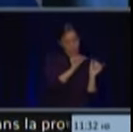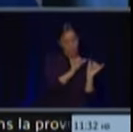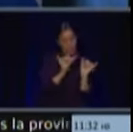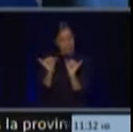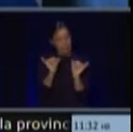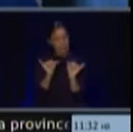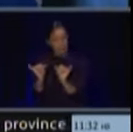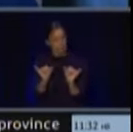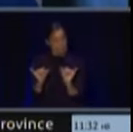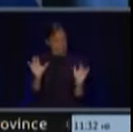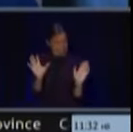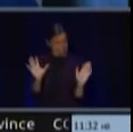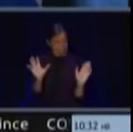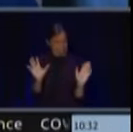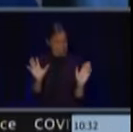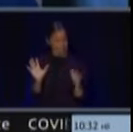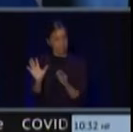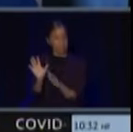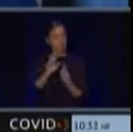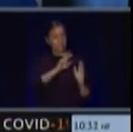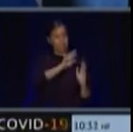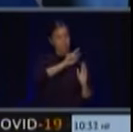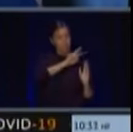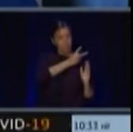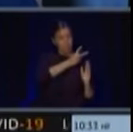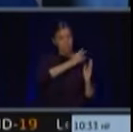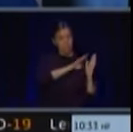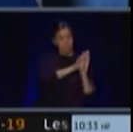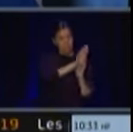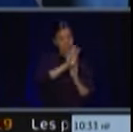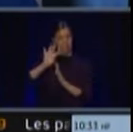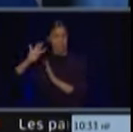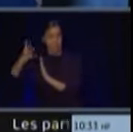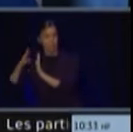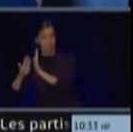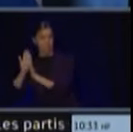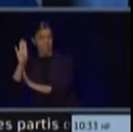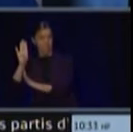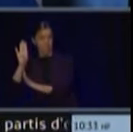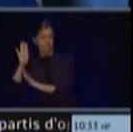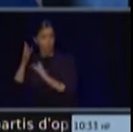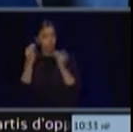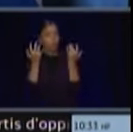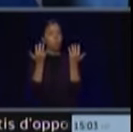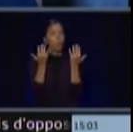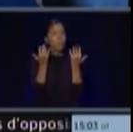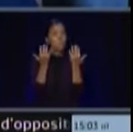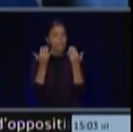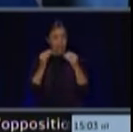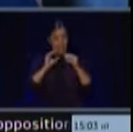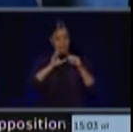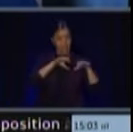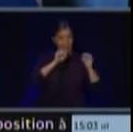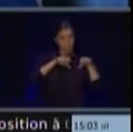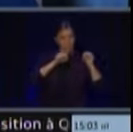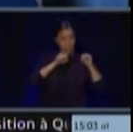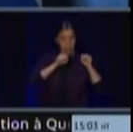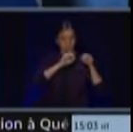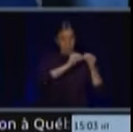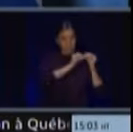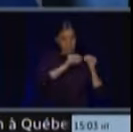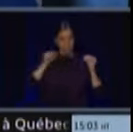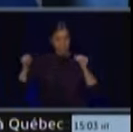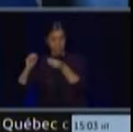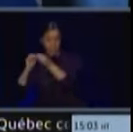il y a vraiment une déconnexion entre le nombre de cas et le nombre d'hospitalisations. Nous, ce qui nous préoccupe beaucoup, je l'ai dit, puis le